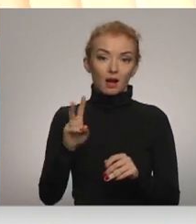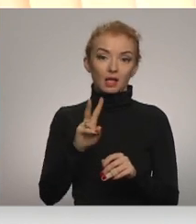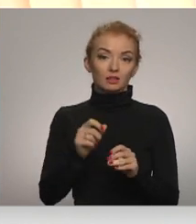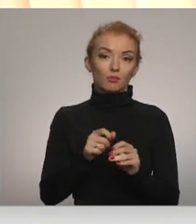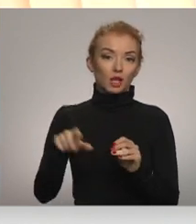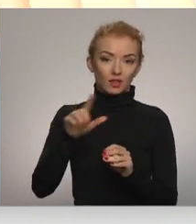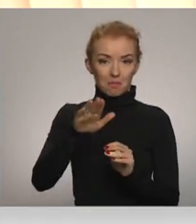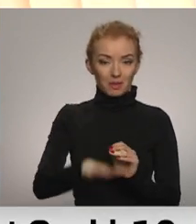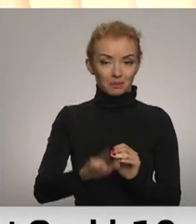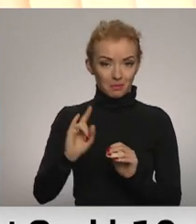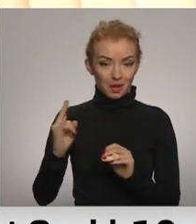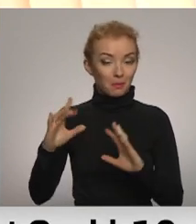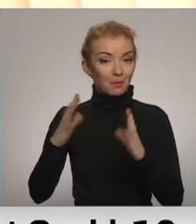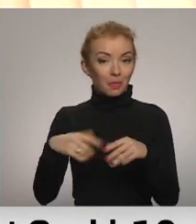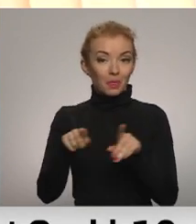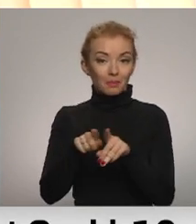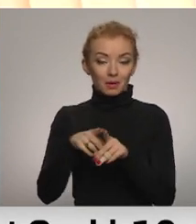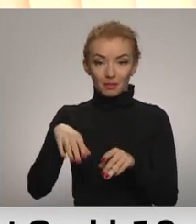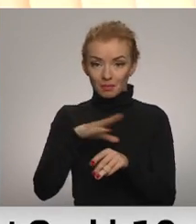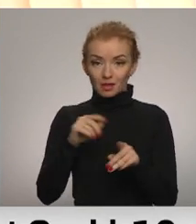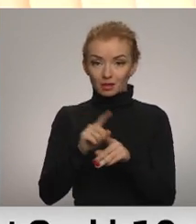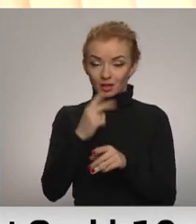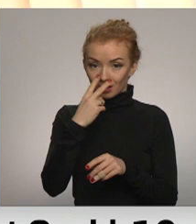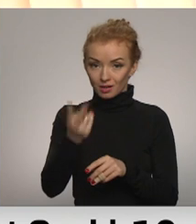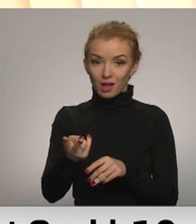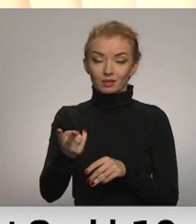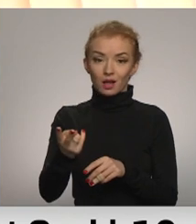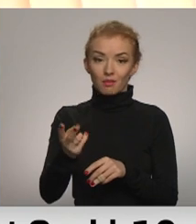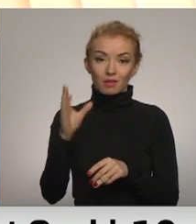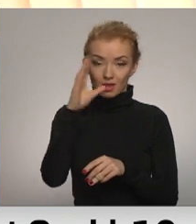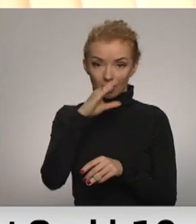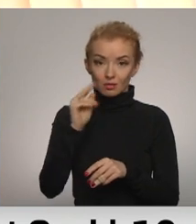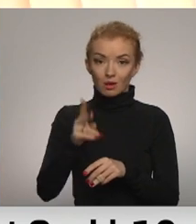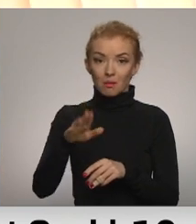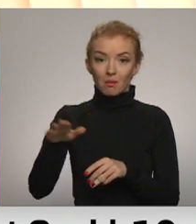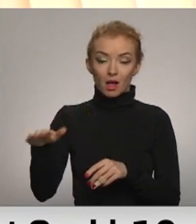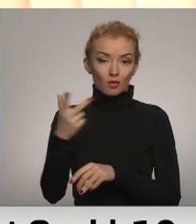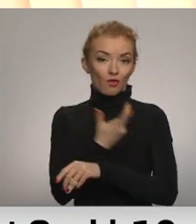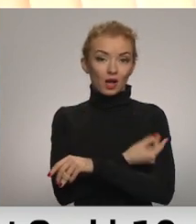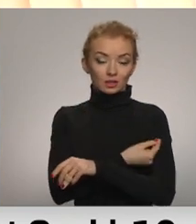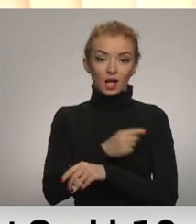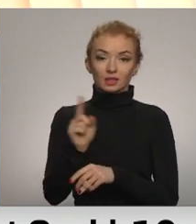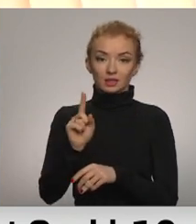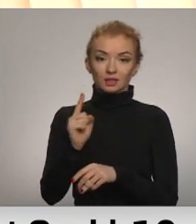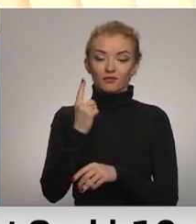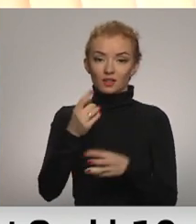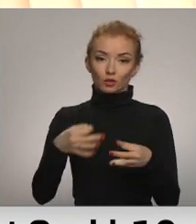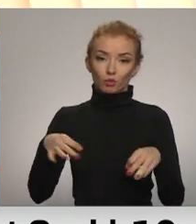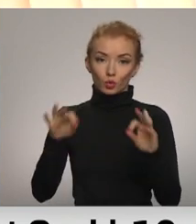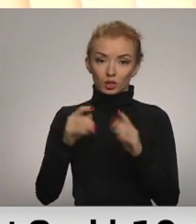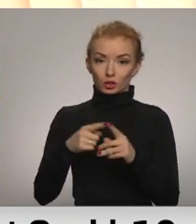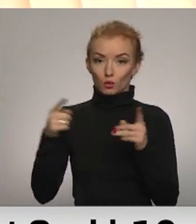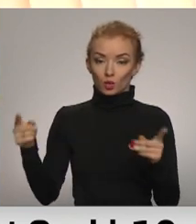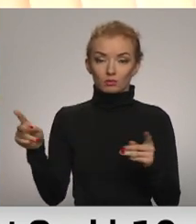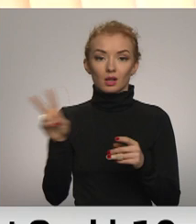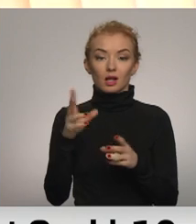bērnu vecumā. Bet tieši tāpat mēs arī saredzam iespēju, ka bērnu vakcinācija ir viens būtisks posms,